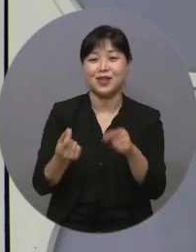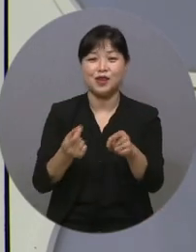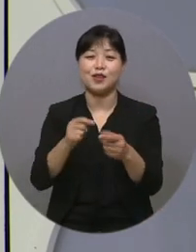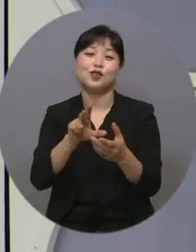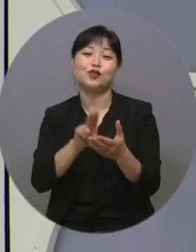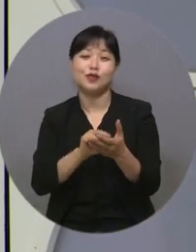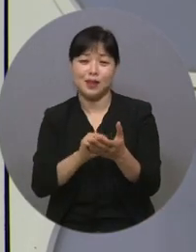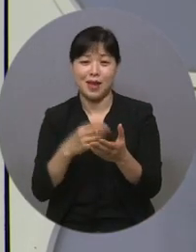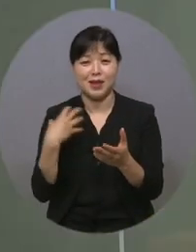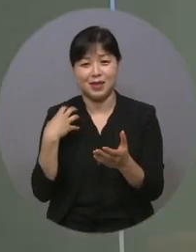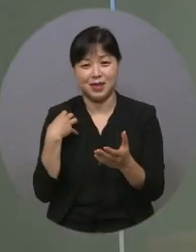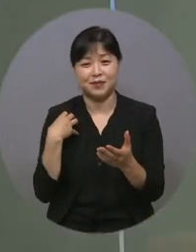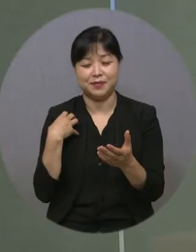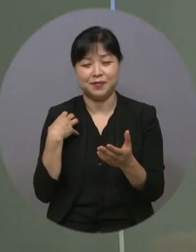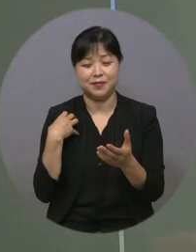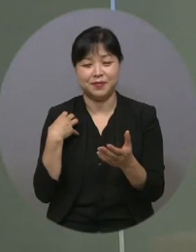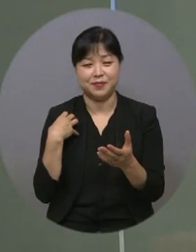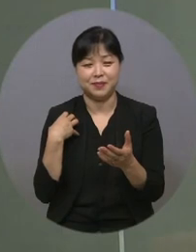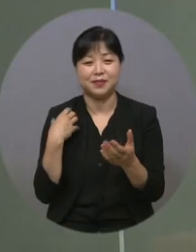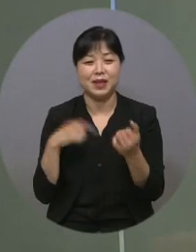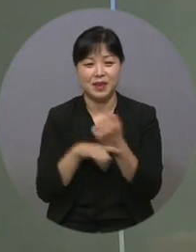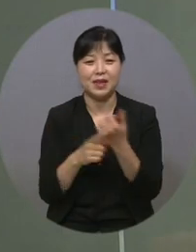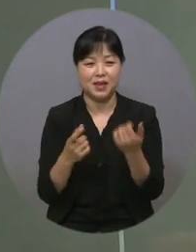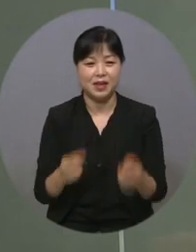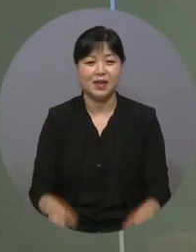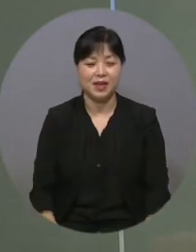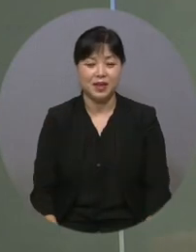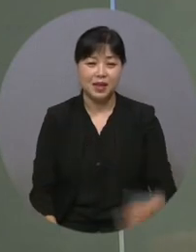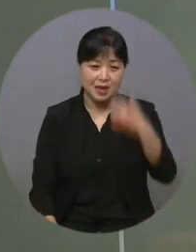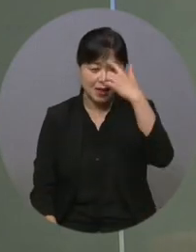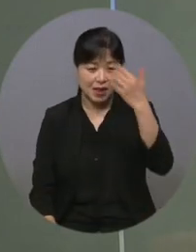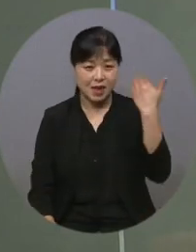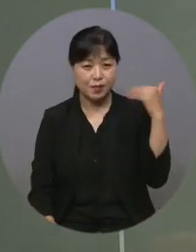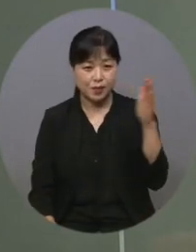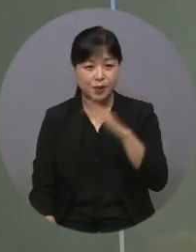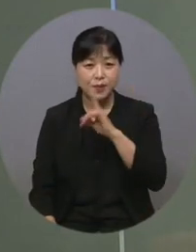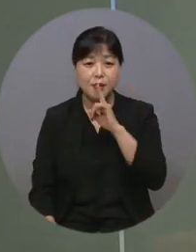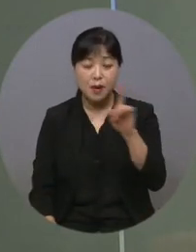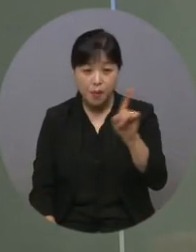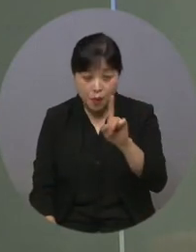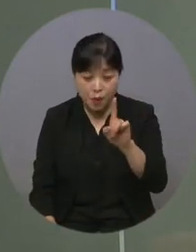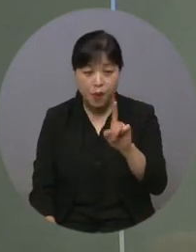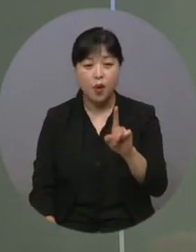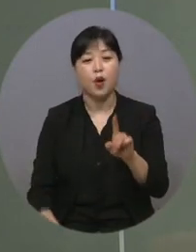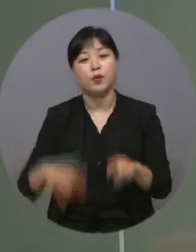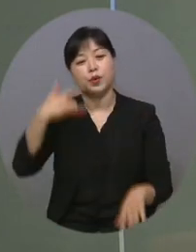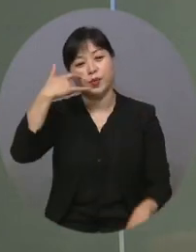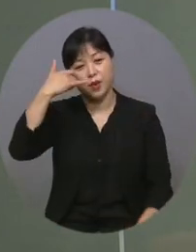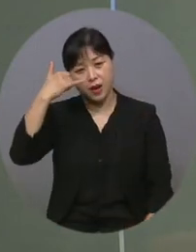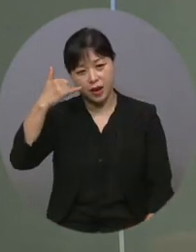그러니까 이런 말이죠. 옛날부터 학부모가